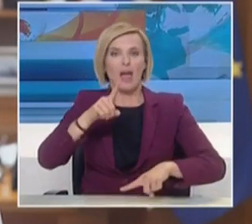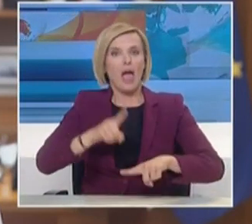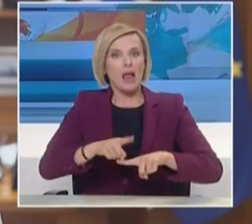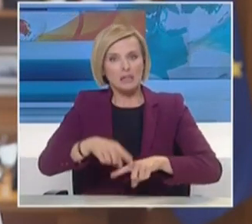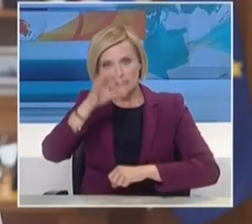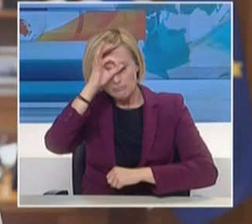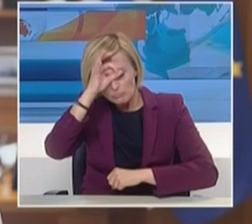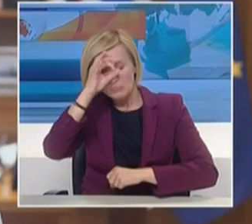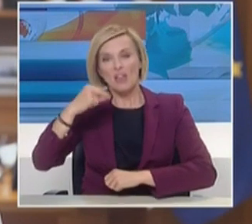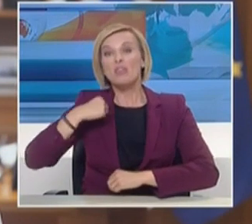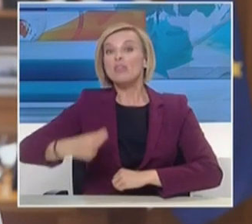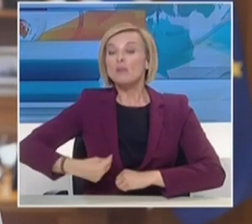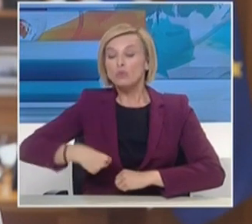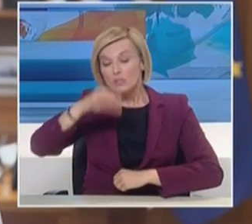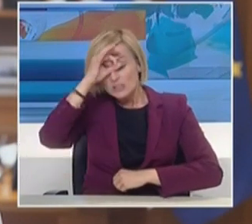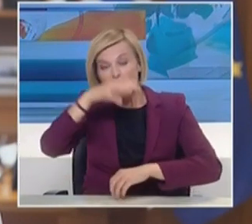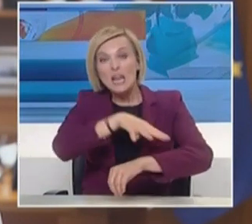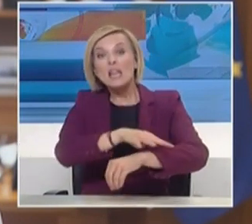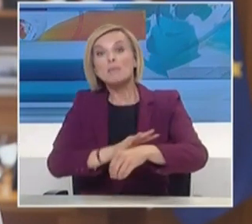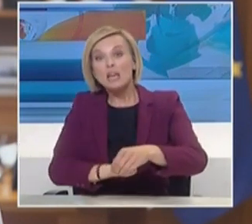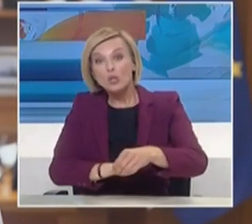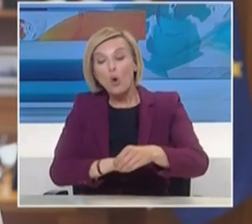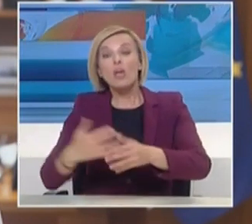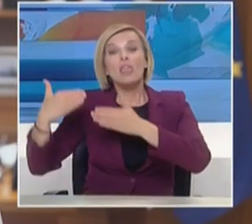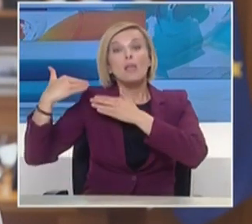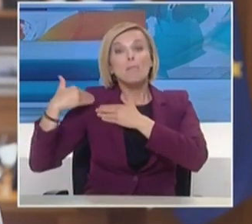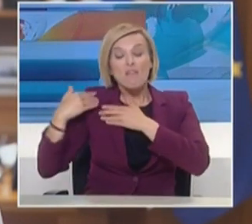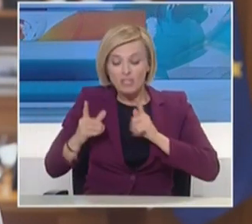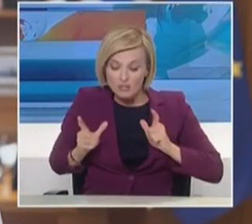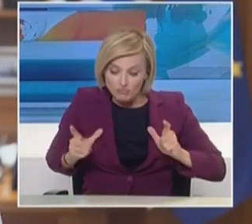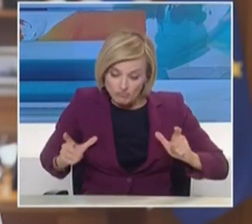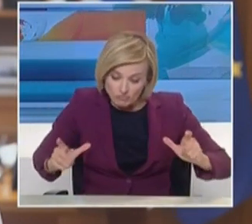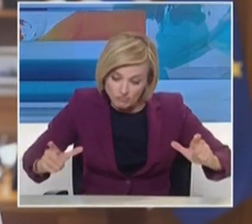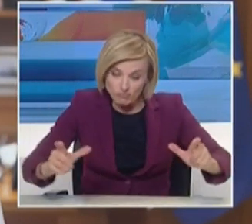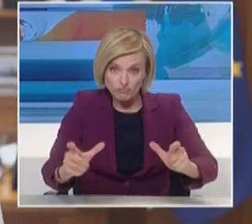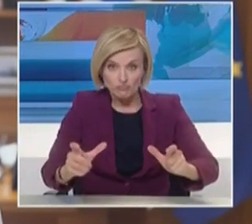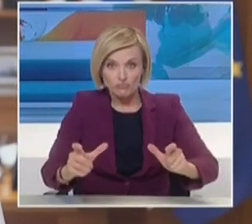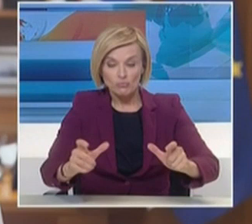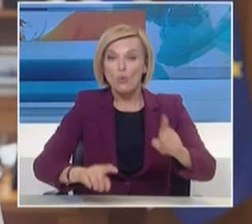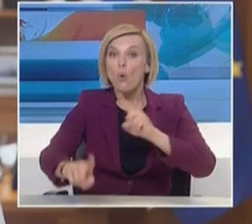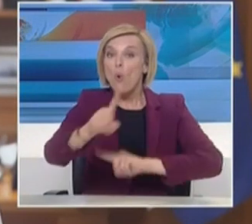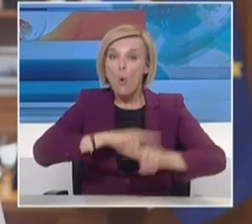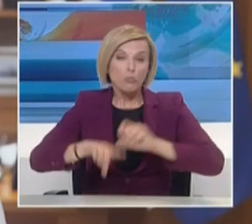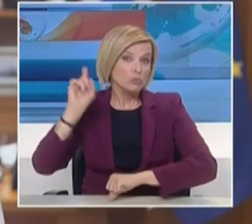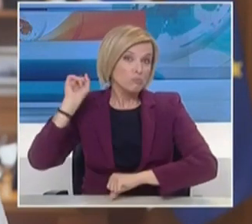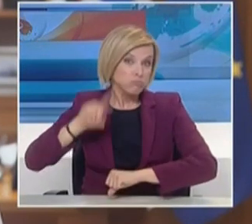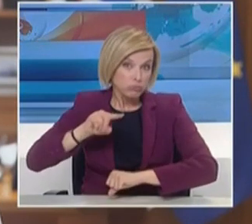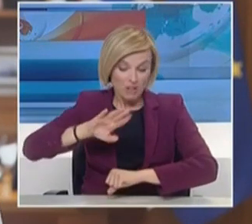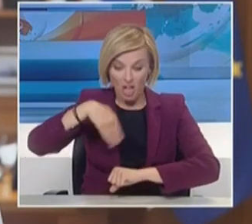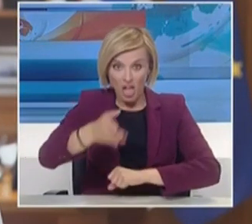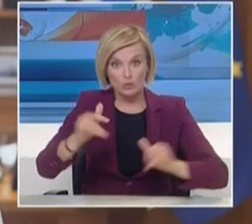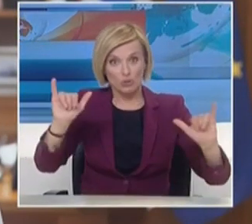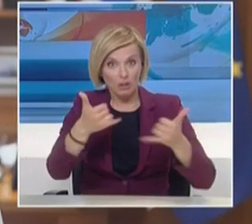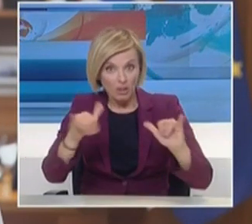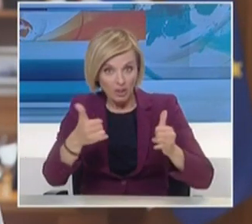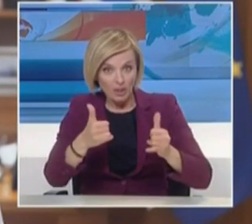το λιμενικό και η εθνική αρχή διαφάνειας. Στους παραβάτες θα επιβάλλεται πρόστιμο 150 ευρώ